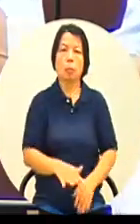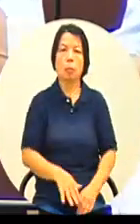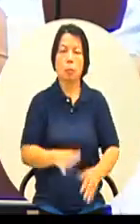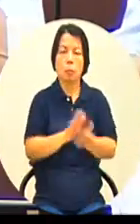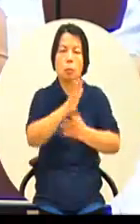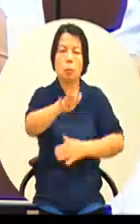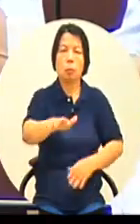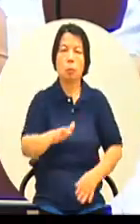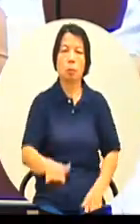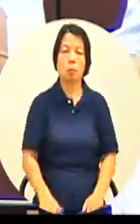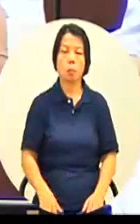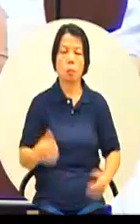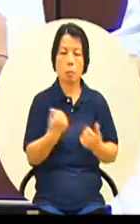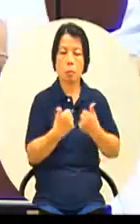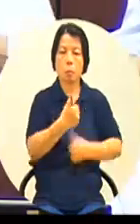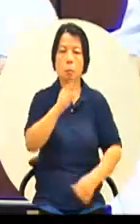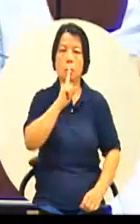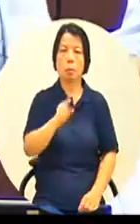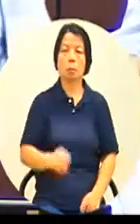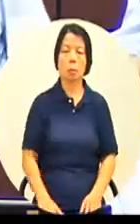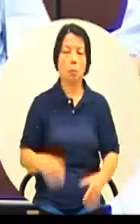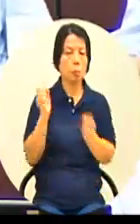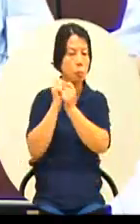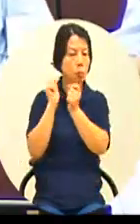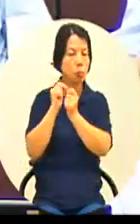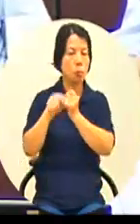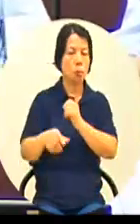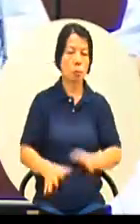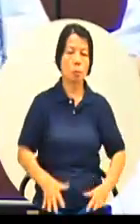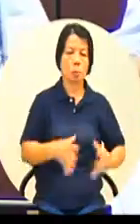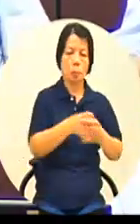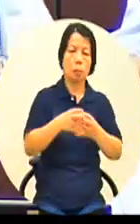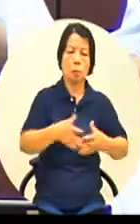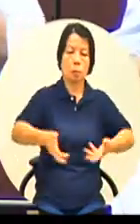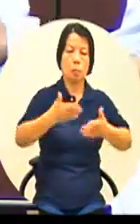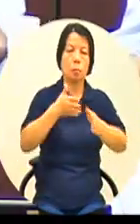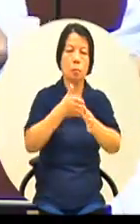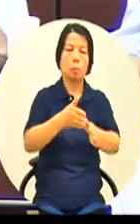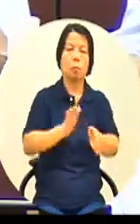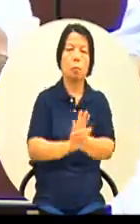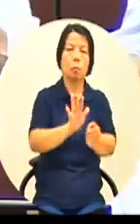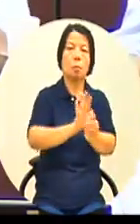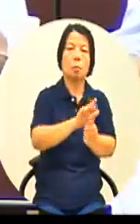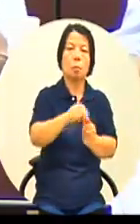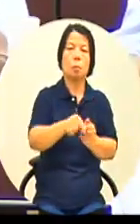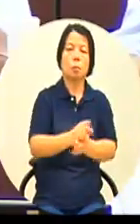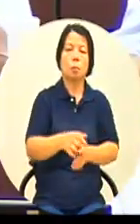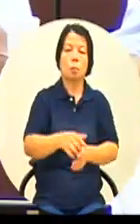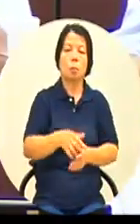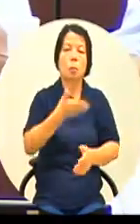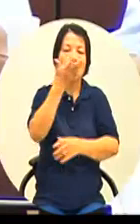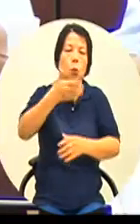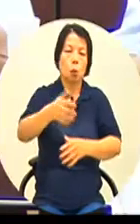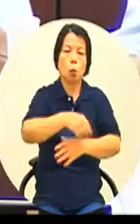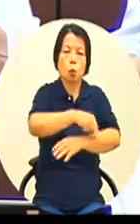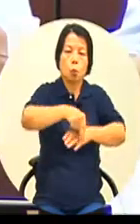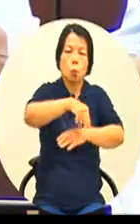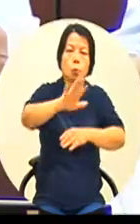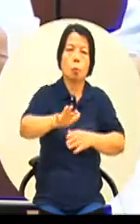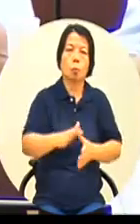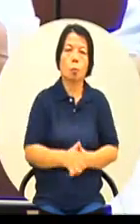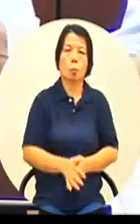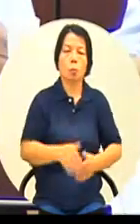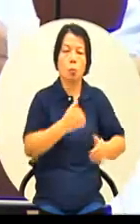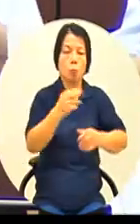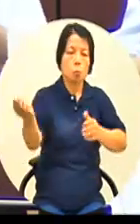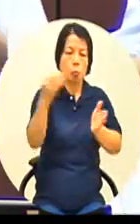来就议员所说的，虽然最近呢，包括我们结合这个轻轨，我们也推出了这个游程在博二，包括我们所